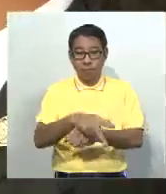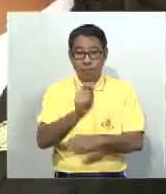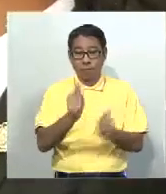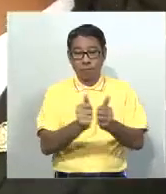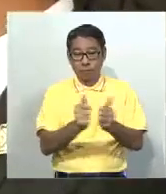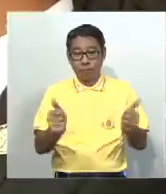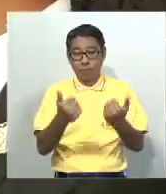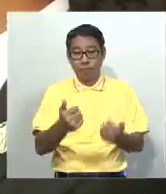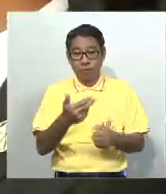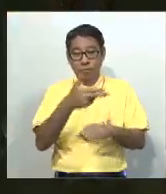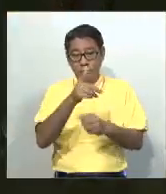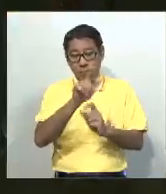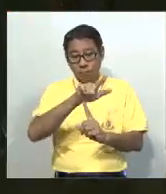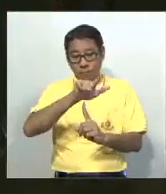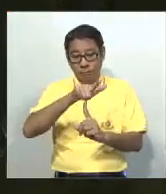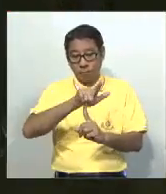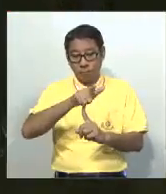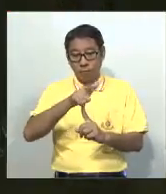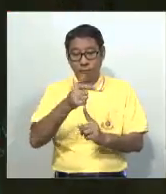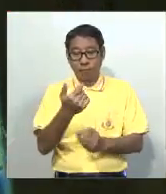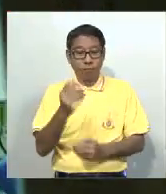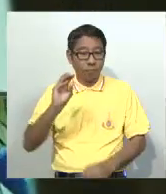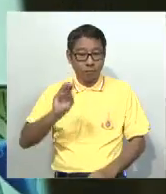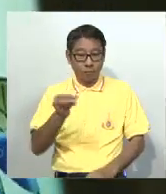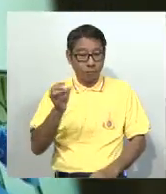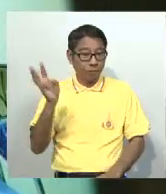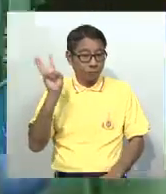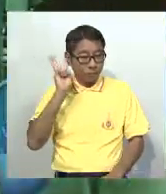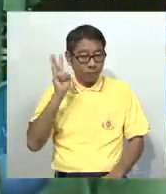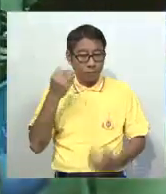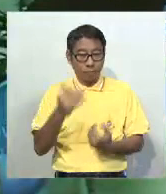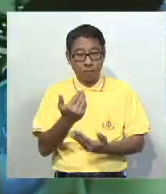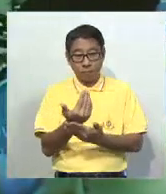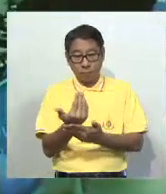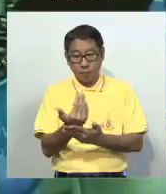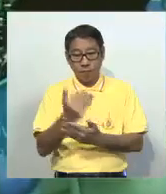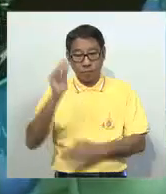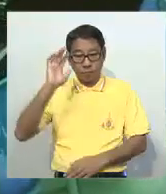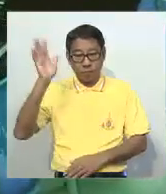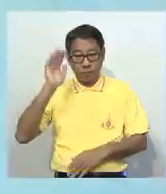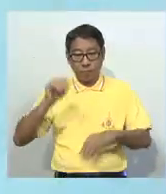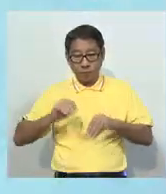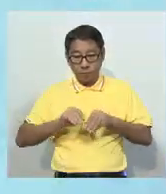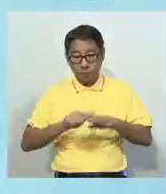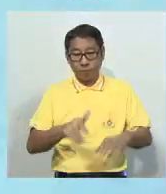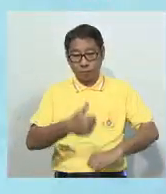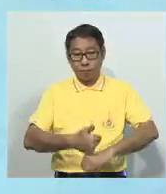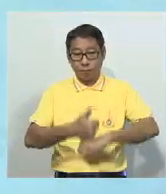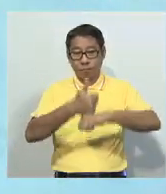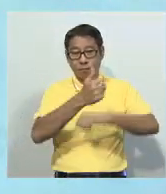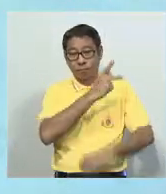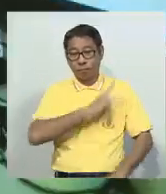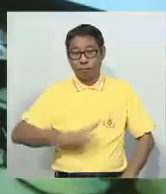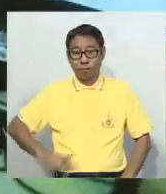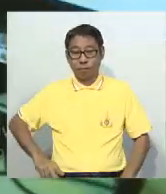านอนุกรรมการศูนย์ถ่ายทอดวิทยุและโทรทัศน์คณะกรรมการฝ่ายประชาสัมพันธ์งานพระราชพิธีบรมราชาภิ